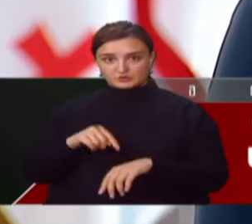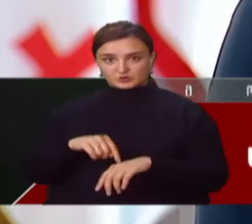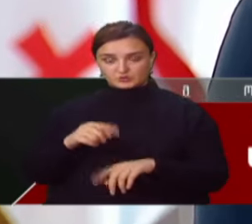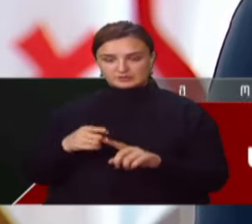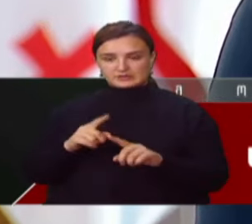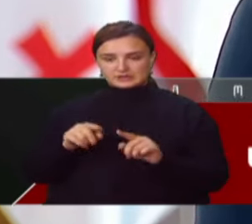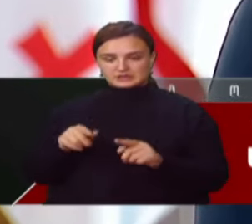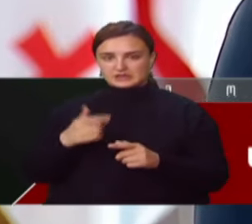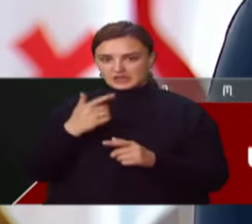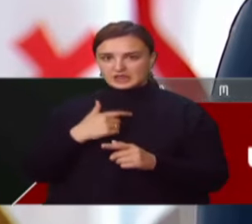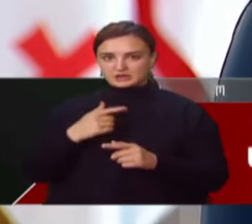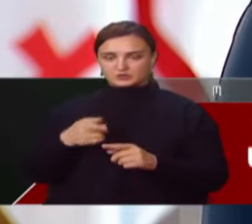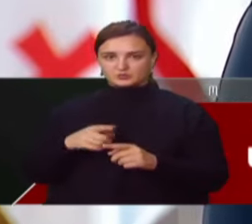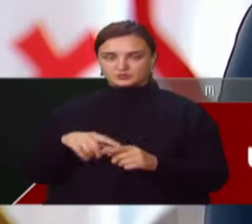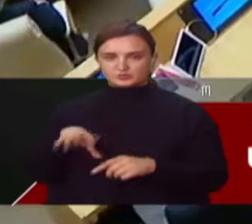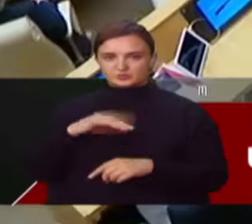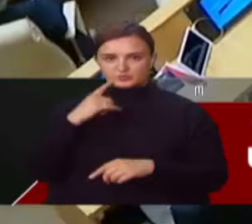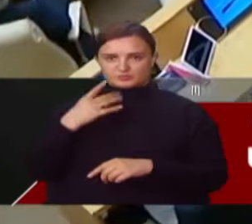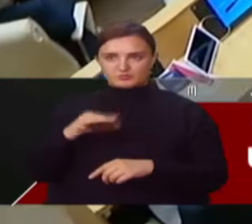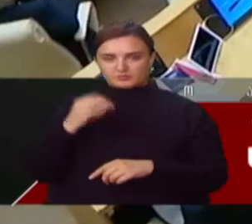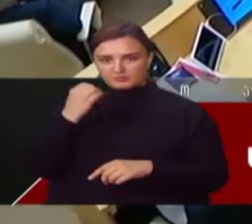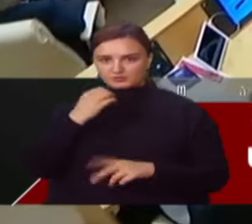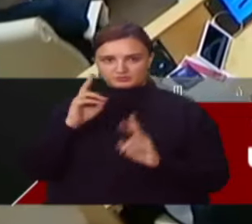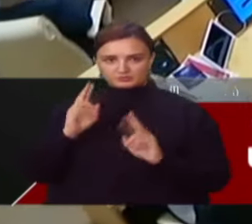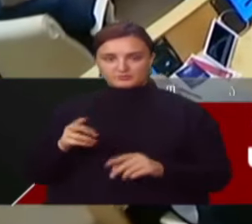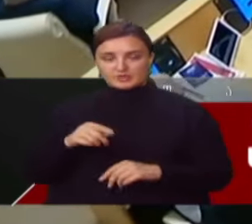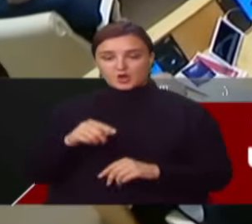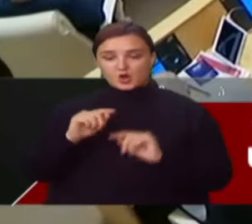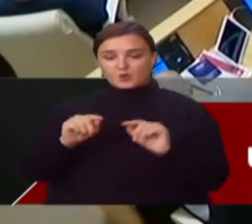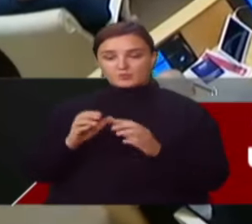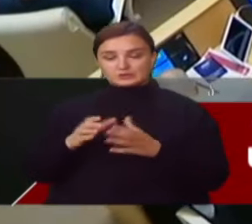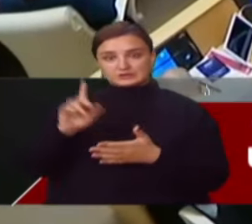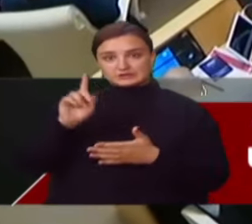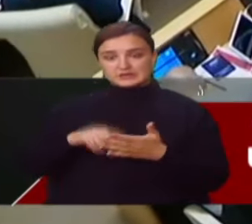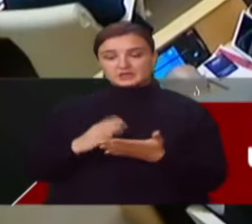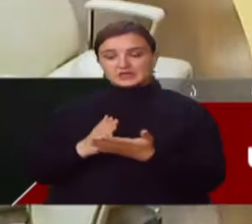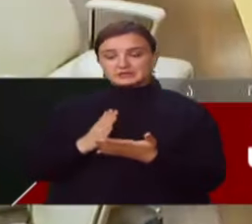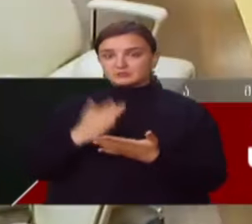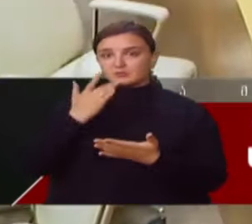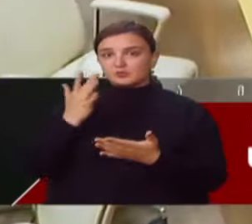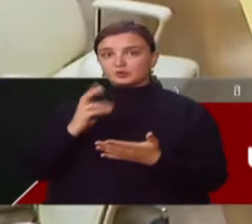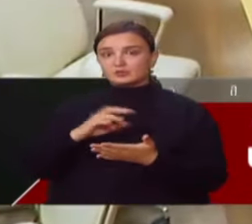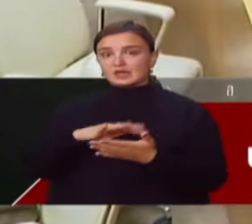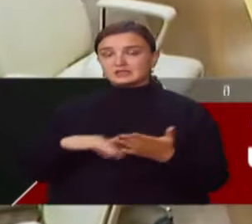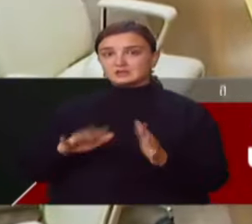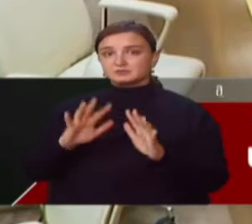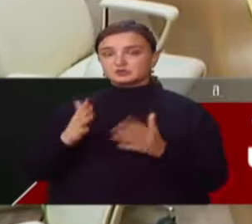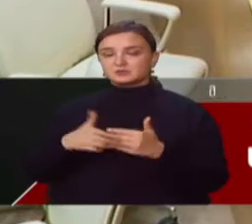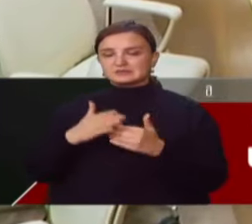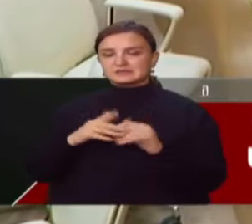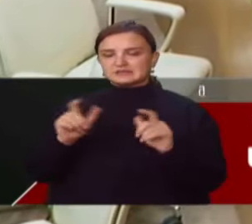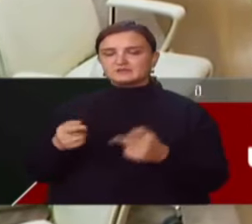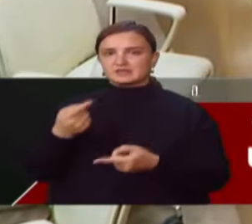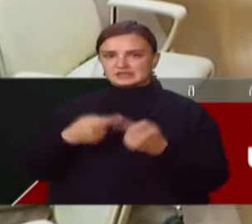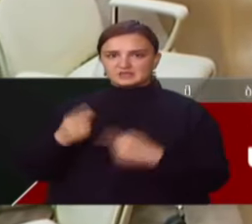აი კლასიკური უმადურობა, როგორც ასეთი. ოპოზიცია დარწმუნებულია, რომ არსებული პოლიტიკის გაგრძელების შემთხვევაში სანქციები